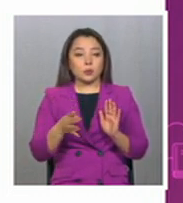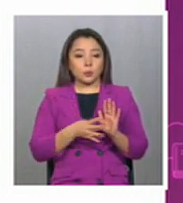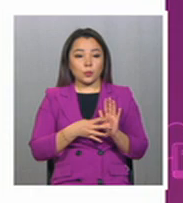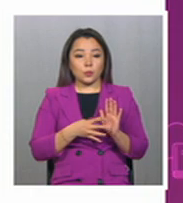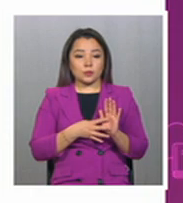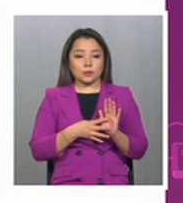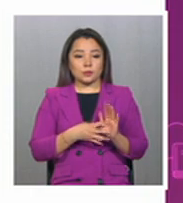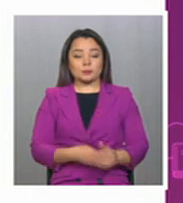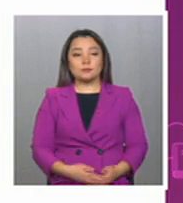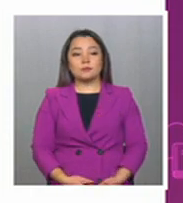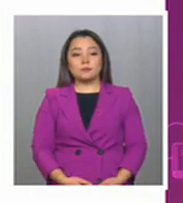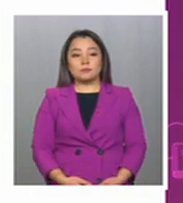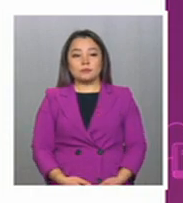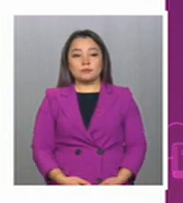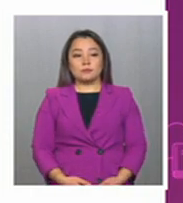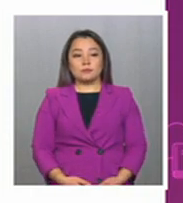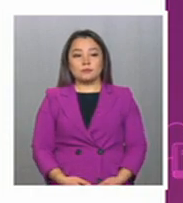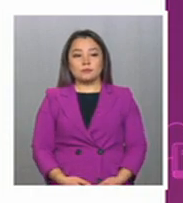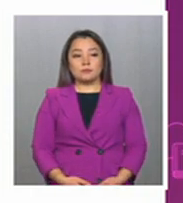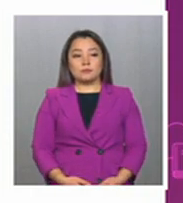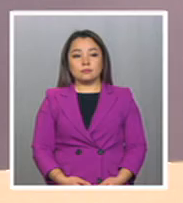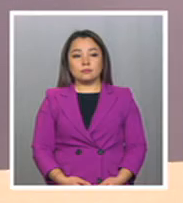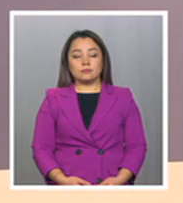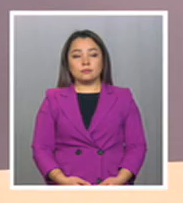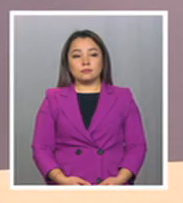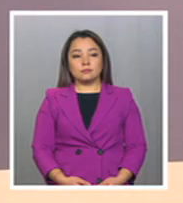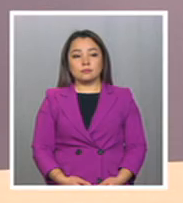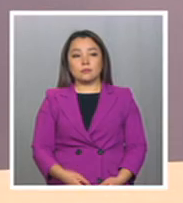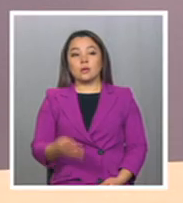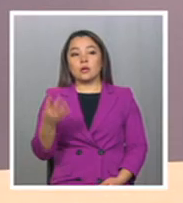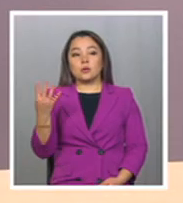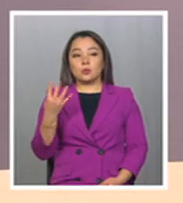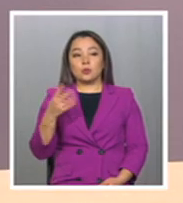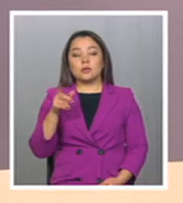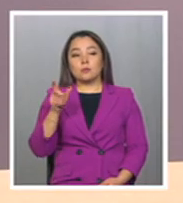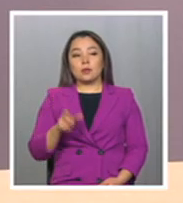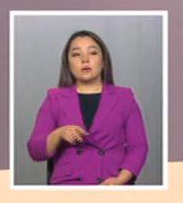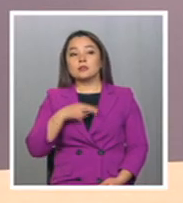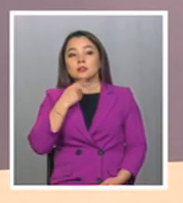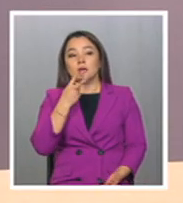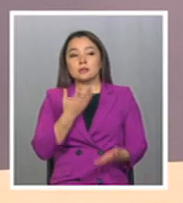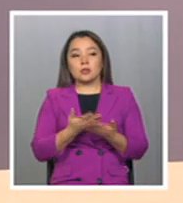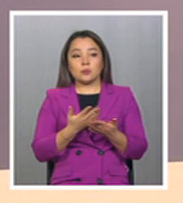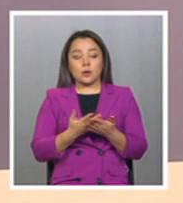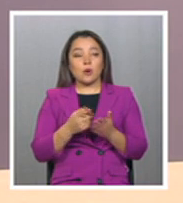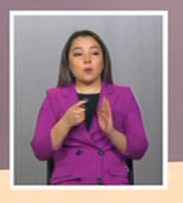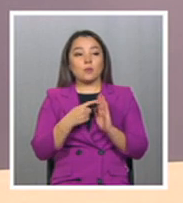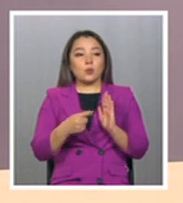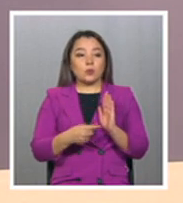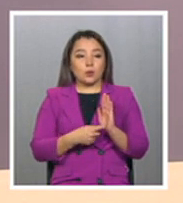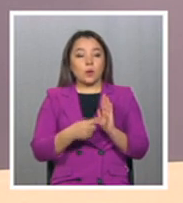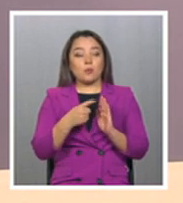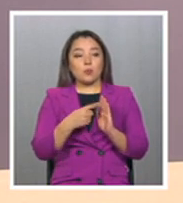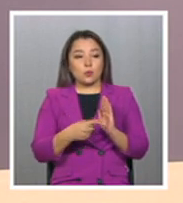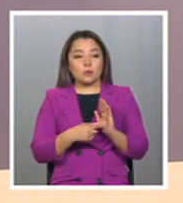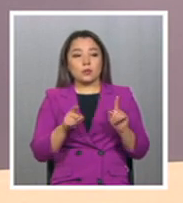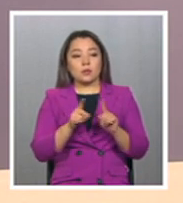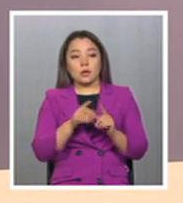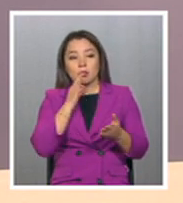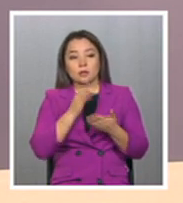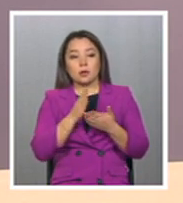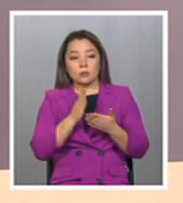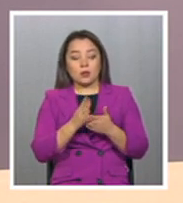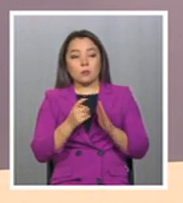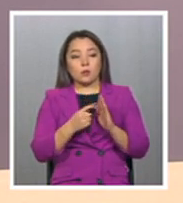тең екен. Жарайсыңдар, балалар. Ендеше 4-ші бағанға назар аударайық. Бөлінгішті бөліндінің мәніне бөлсек,